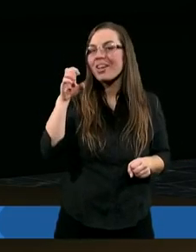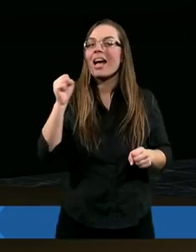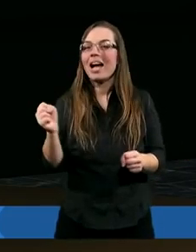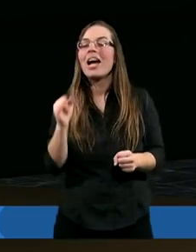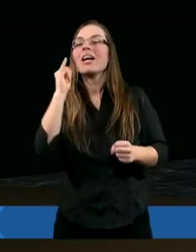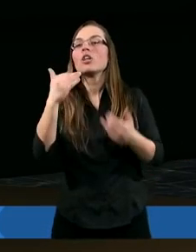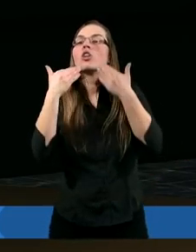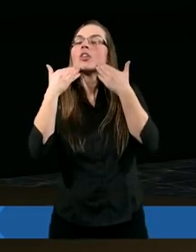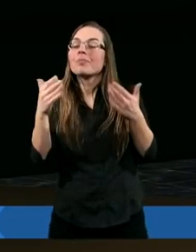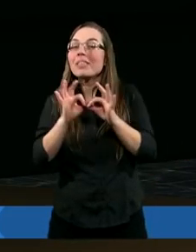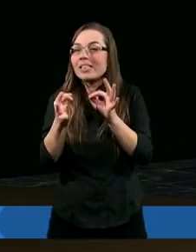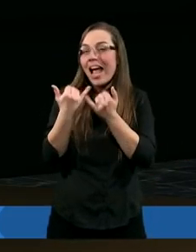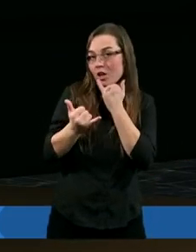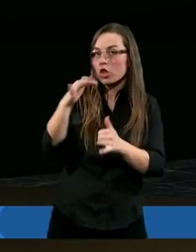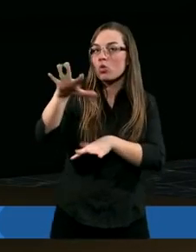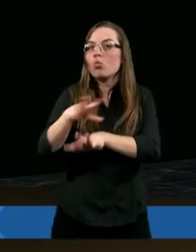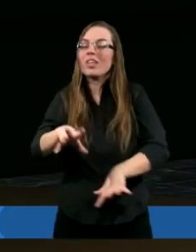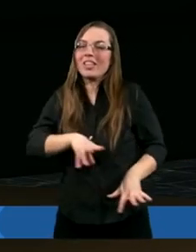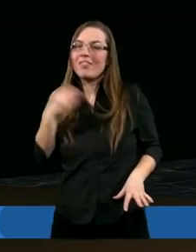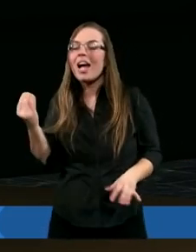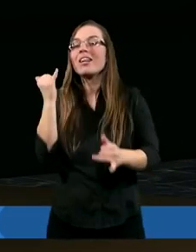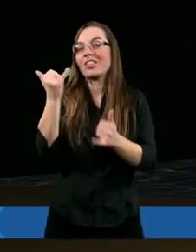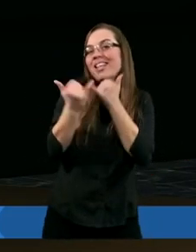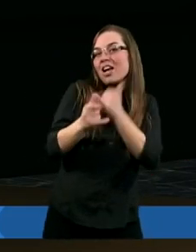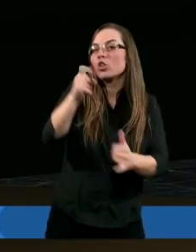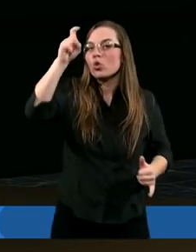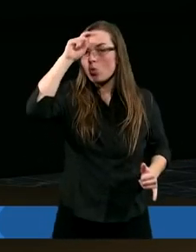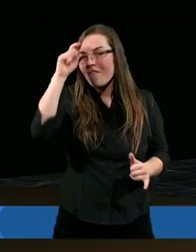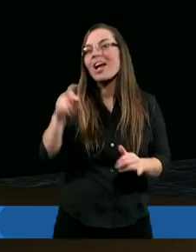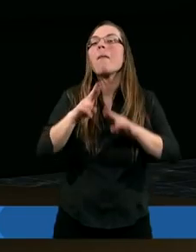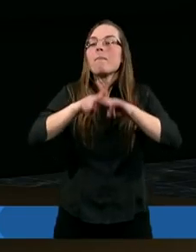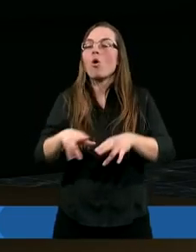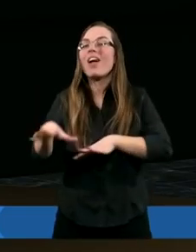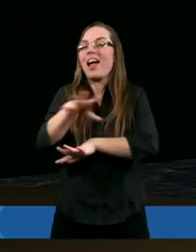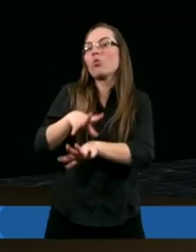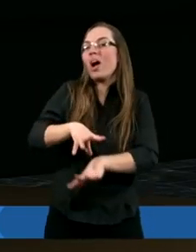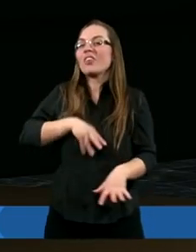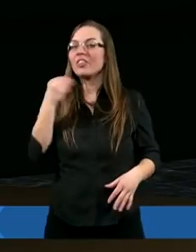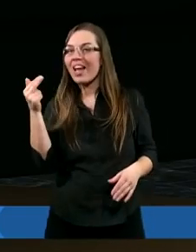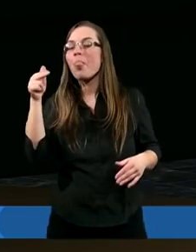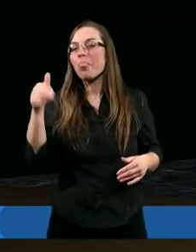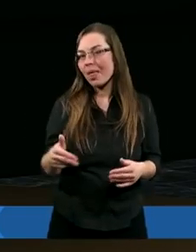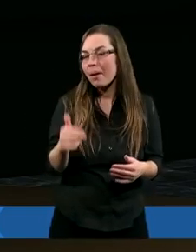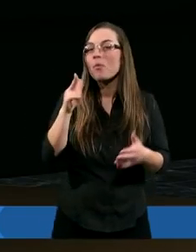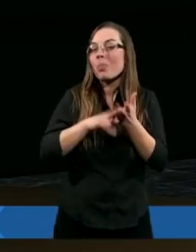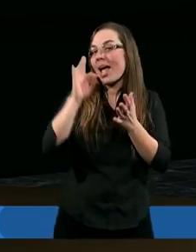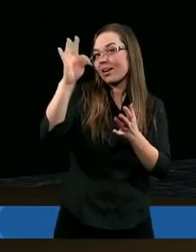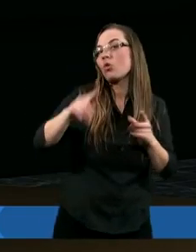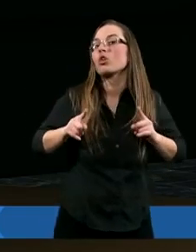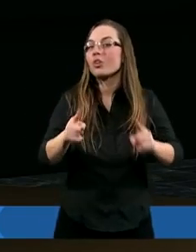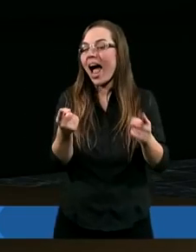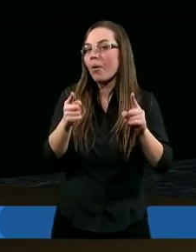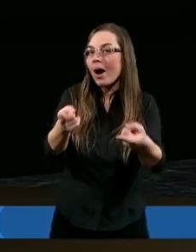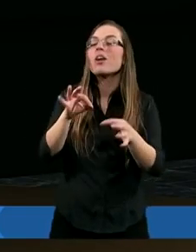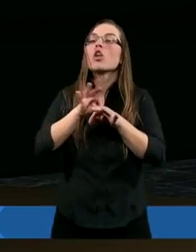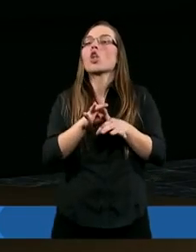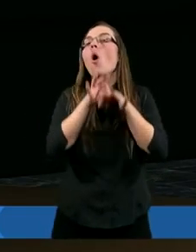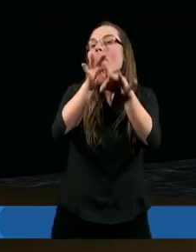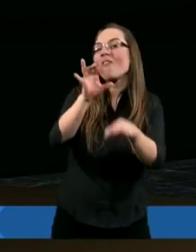I jeśli człowiek pozwala Duchowi Świętemu na jego działanie,